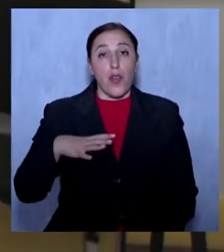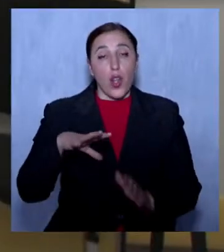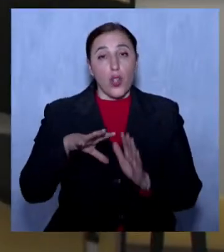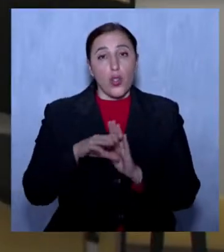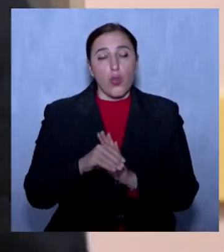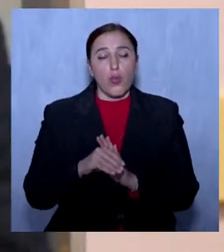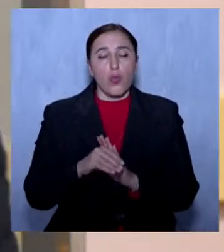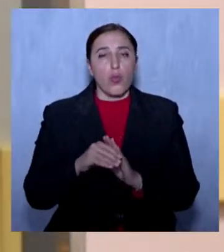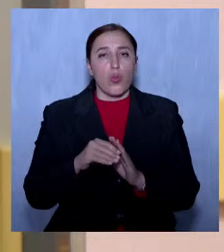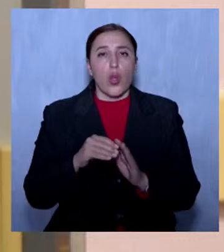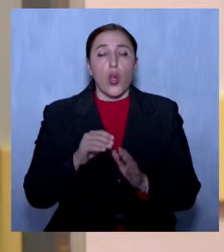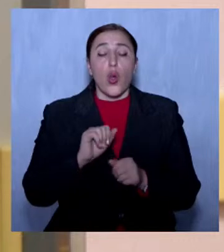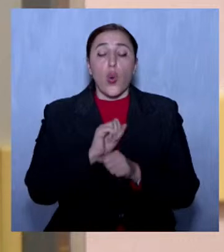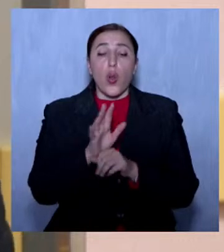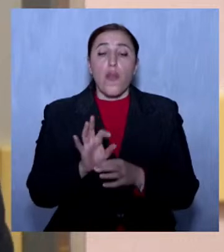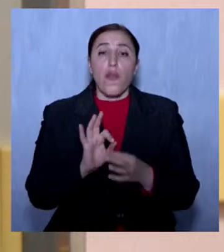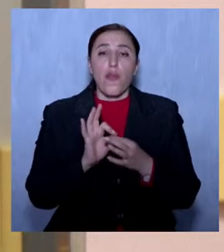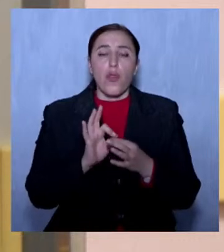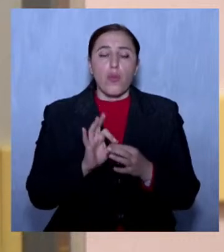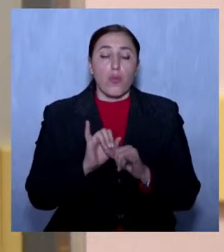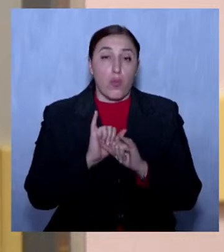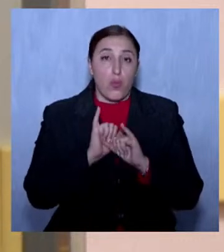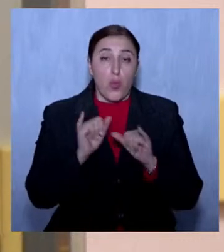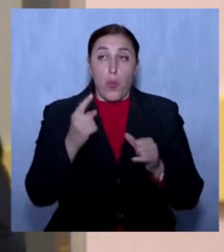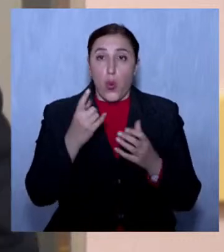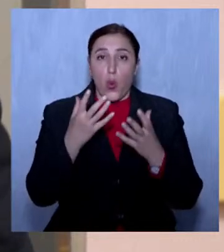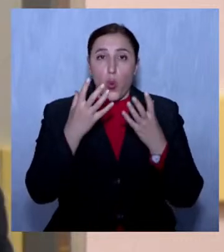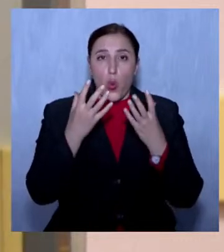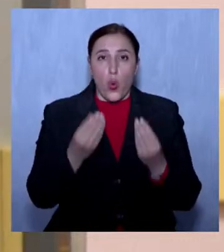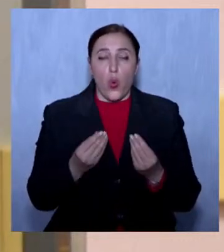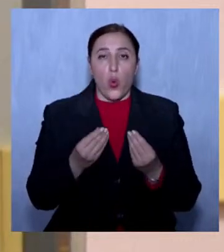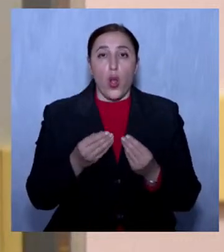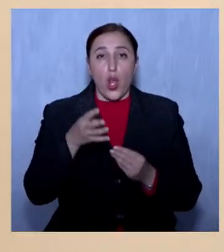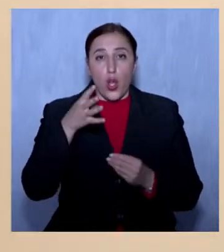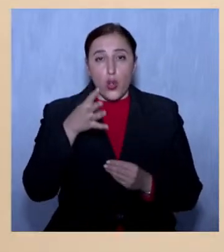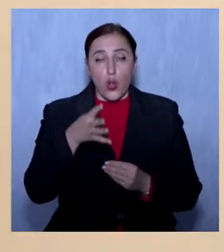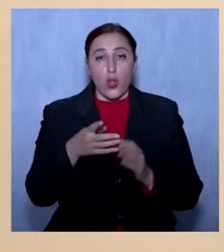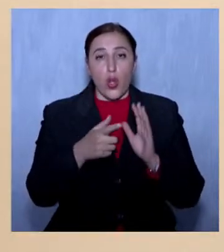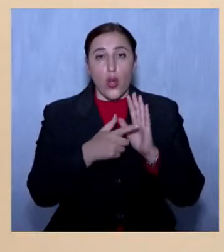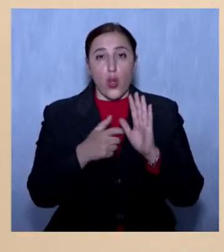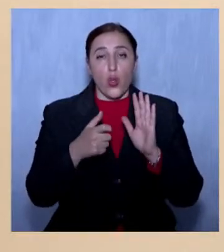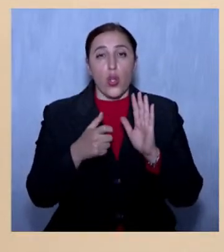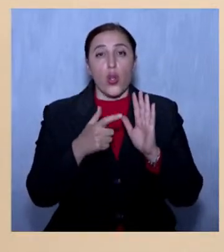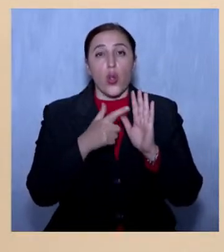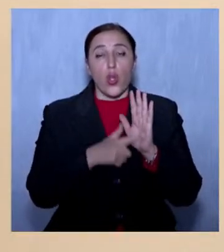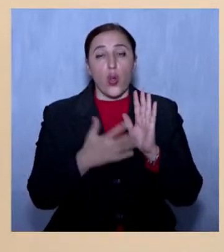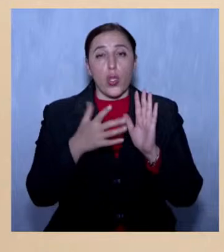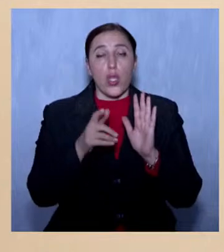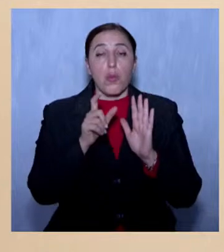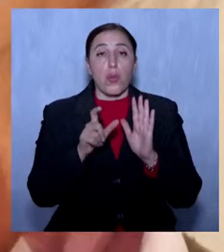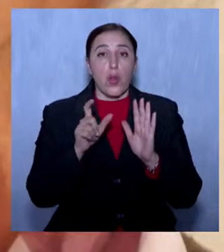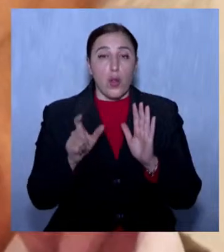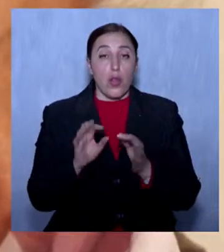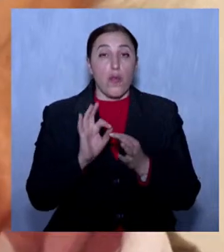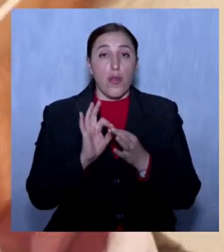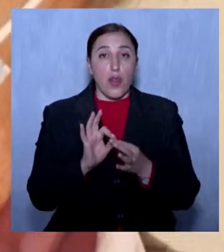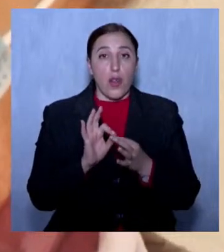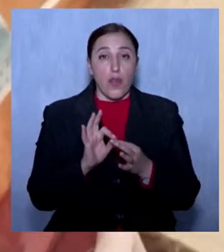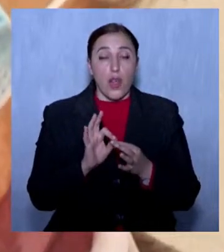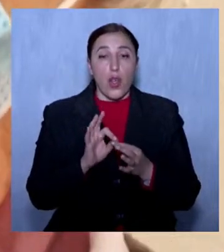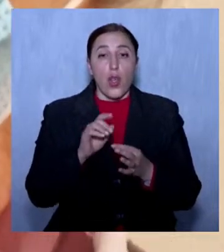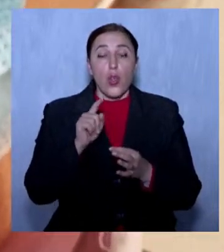Վրաստանում կտրուկ աճել է կորոնավիրուսի վարակակիրների թիվը, մեկ օրում արձանագրվել է 4775 նոր դեպք,